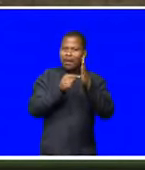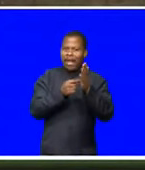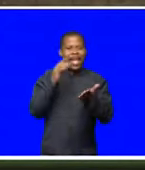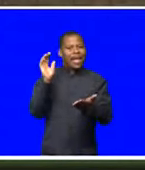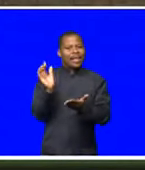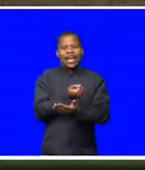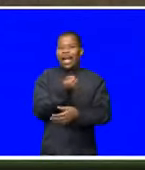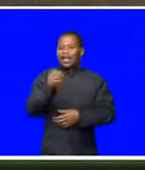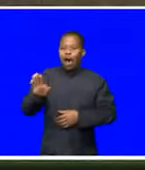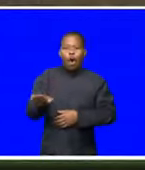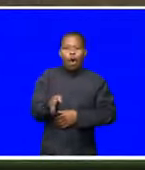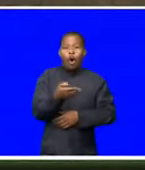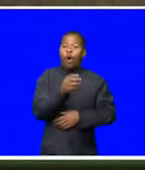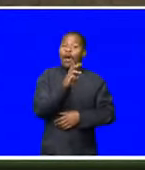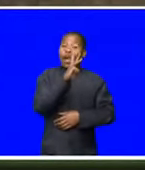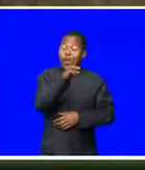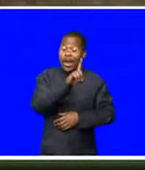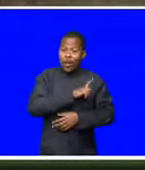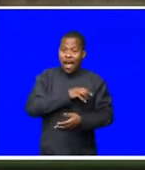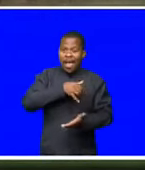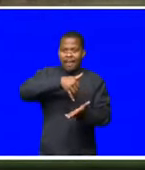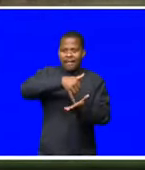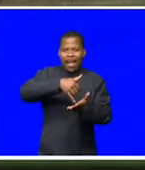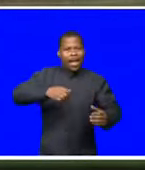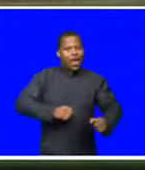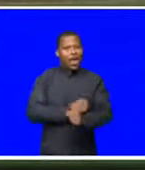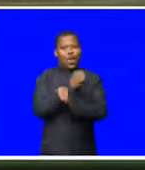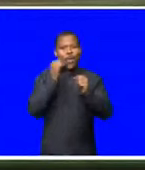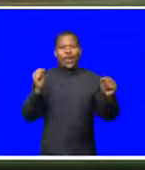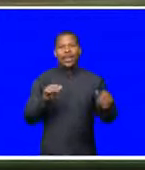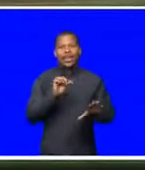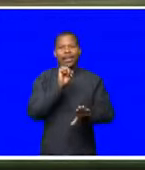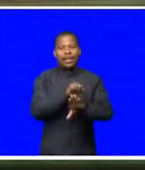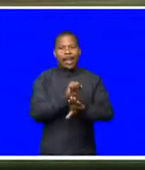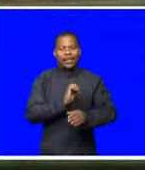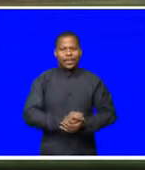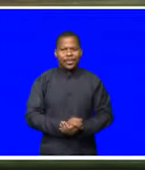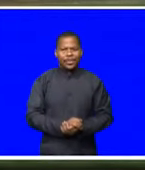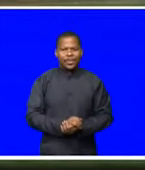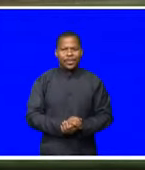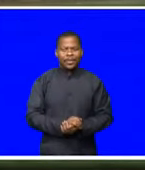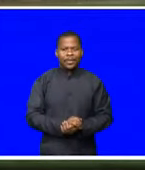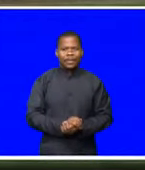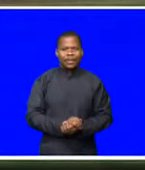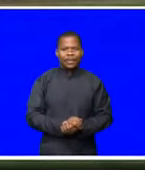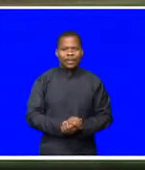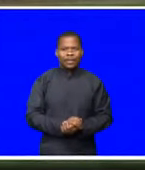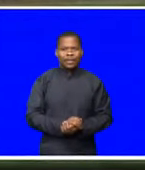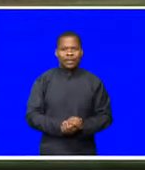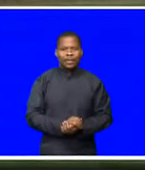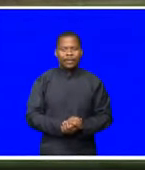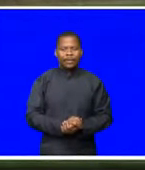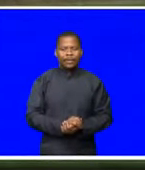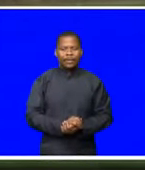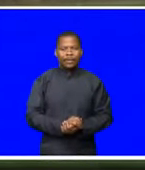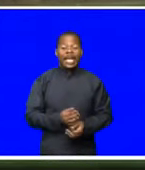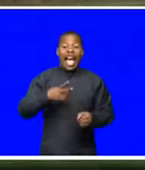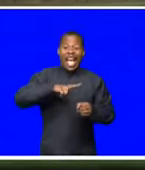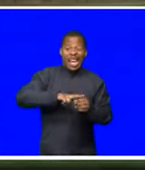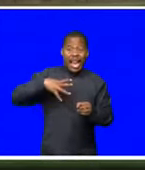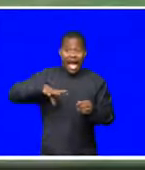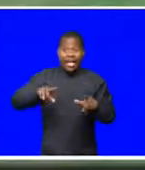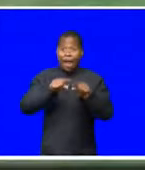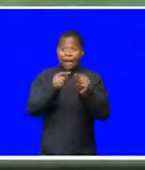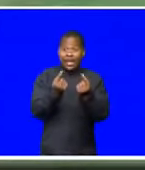ngegame. Asifuni kutifaka under pressure but nje iwini siyayithokotela ikakhulu kumuntu longetulu kwethu